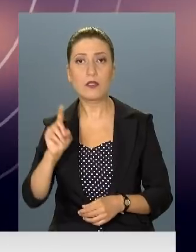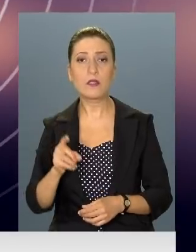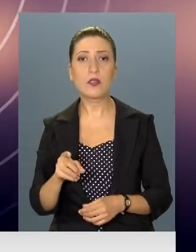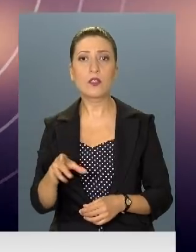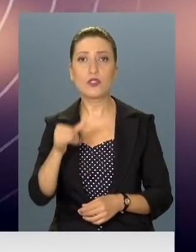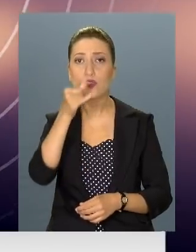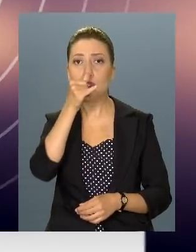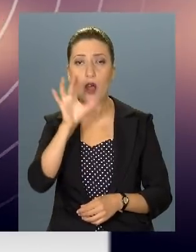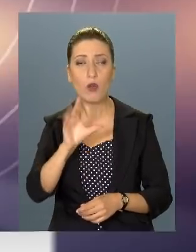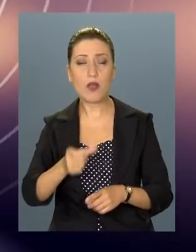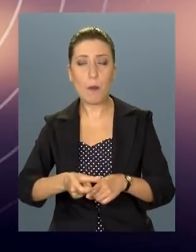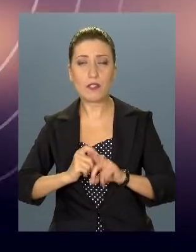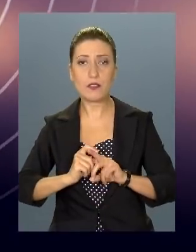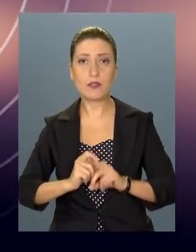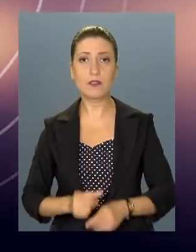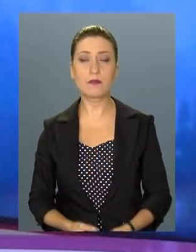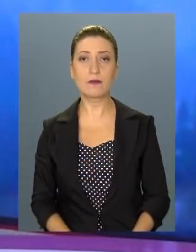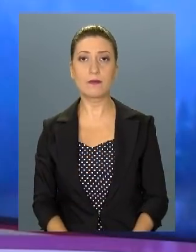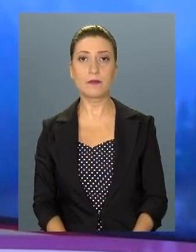Մունիաման չկարողացան պատասխանել։